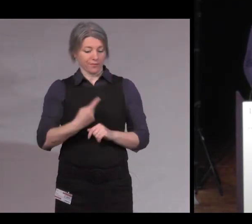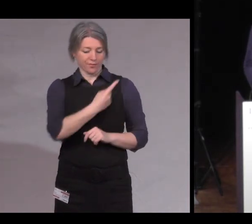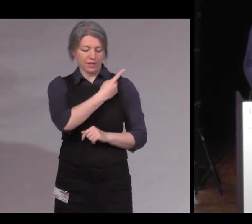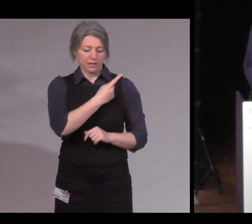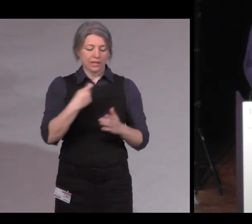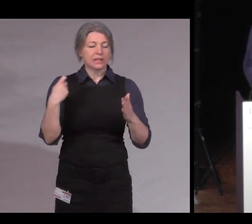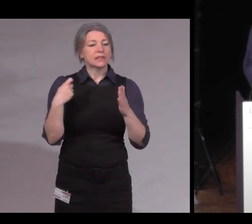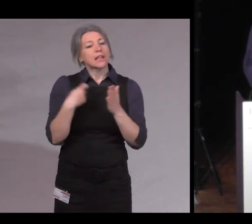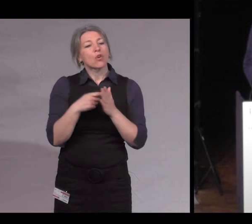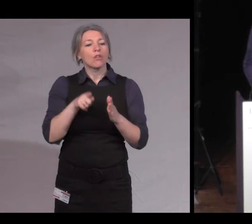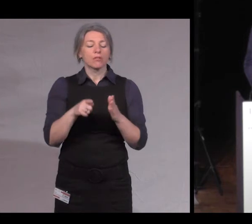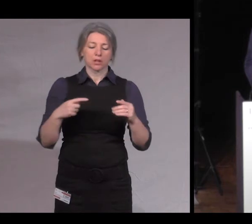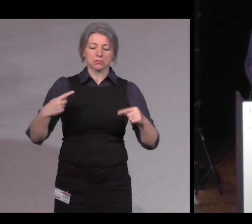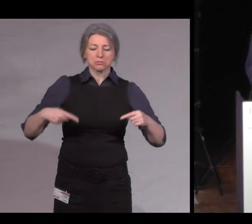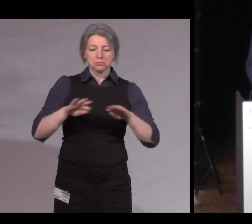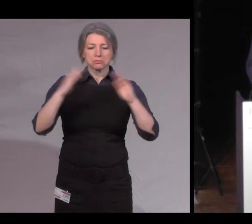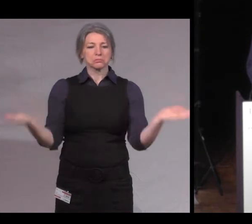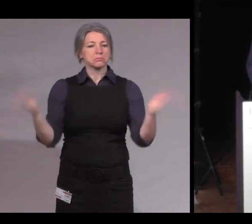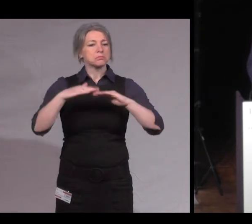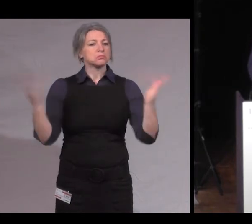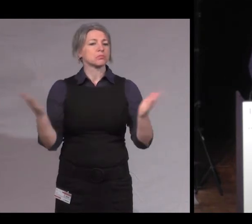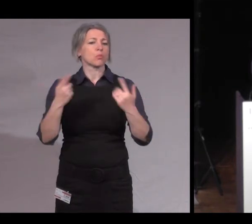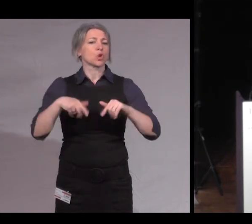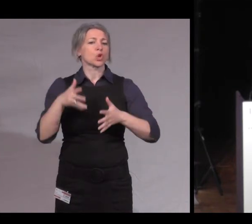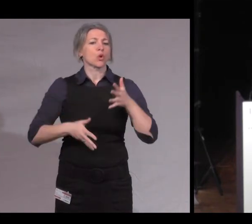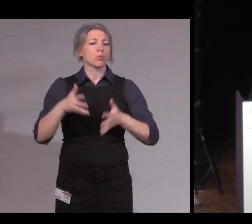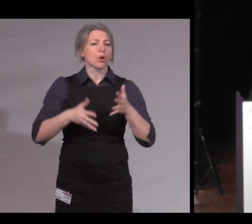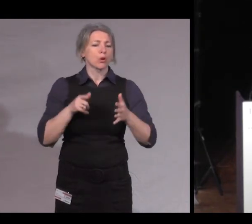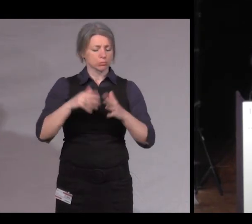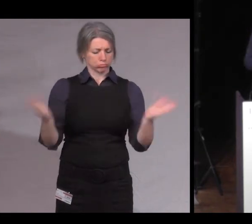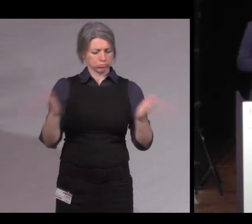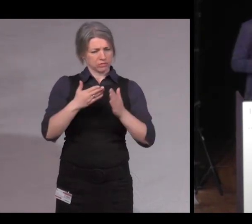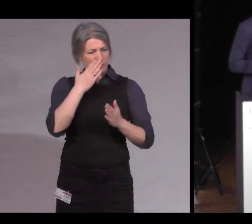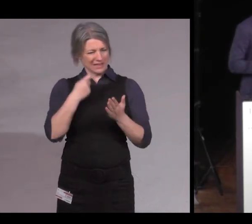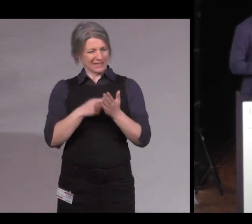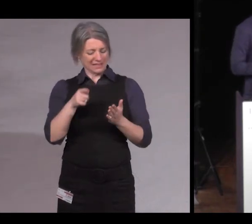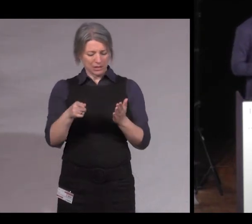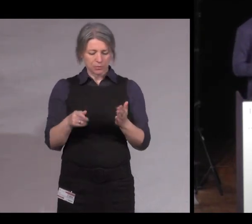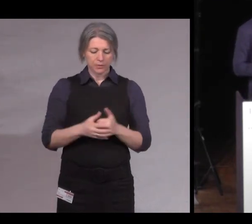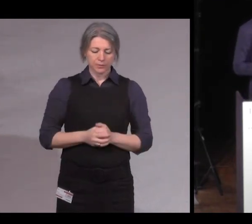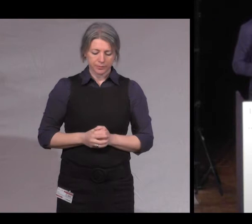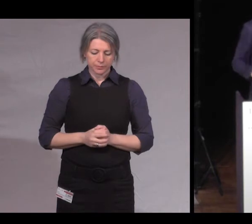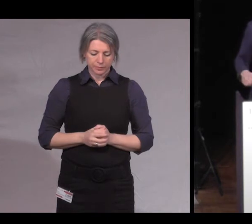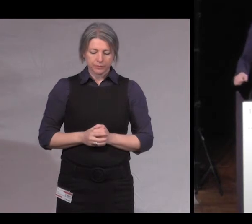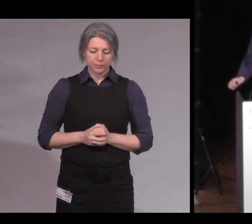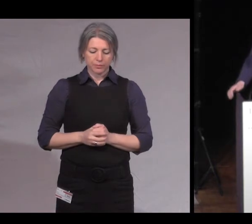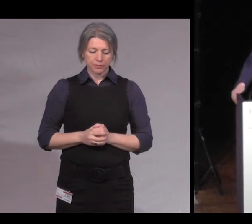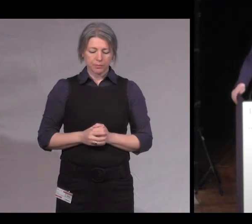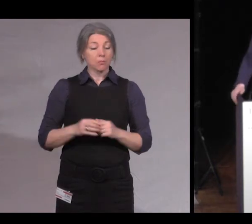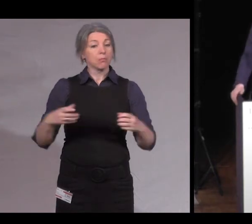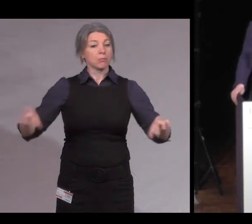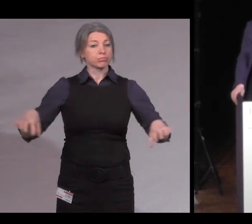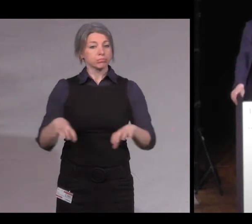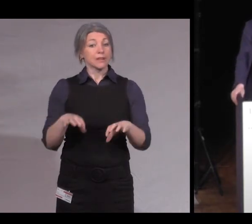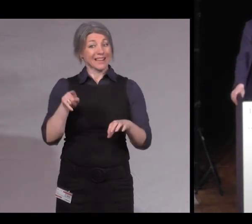univerzální robotický transportní povolovací systém, který má zabudovanou technologii z IoT, kde vidíte příklad testování